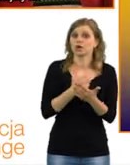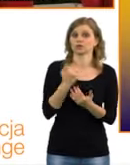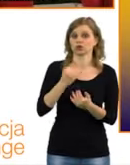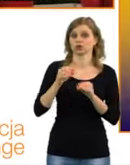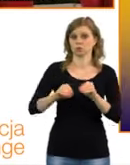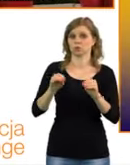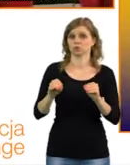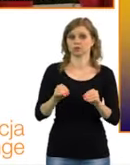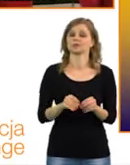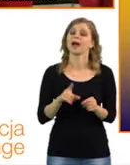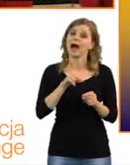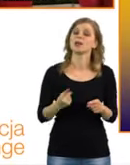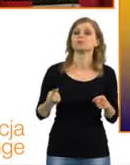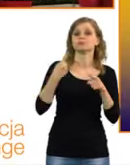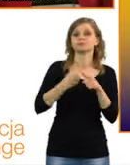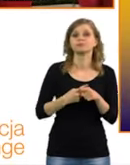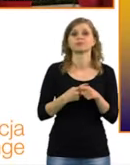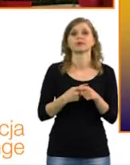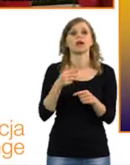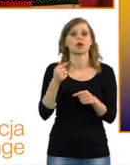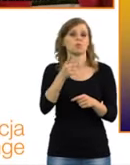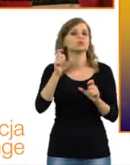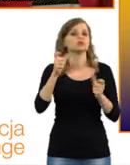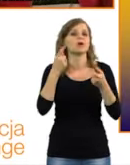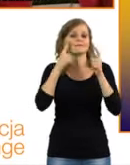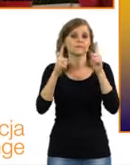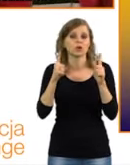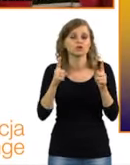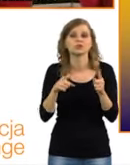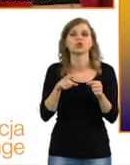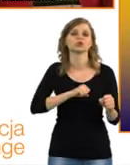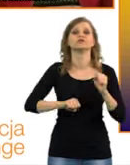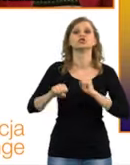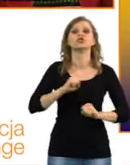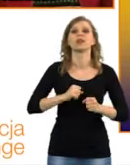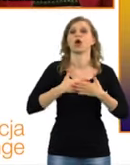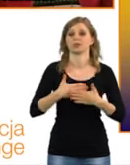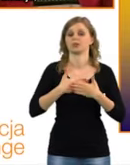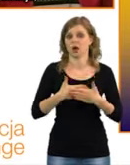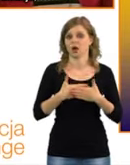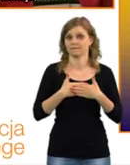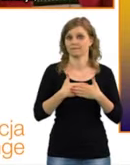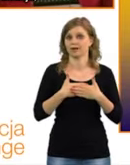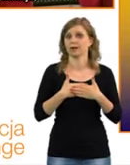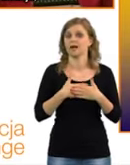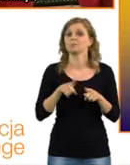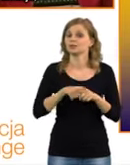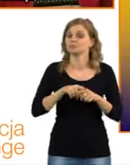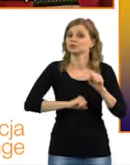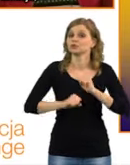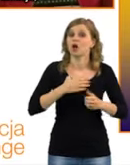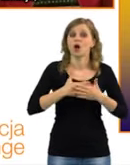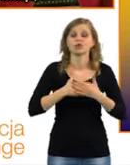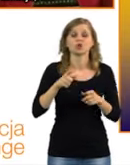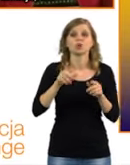wykorzystujmy to. Poza tym, na co zwracajmy jeszcze uwagę, to są ćwiczenia oddechowe, bo ćwiczenia oddechowe